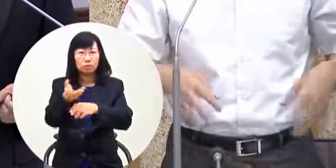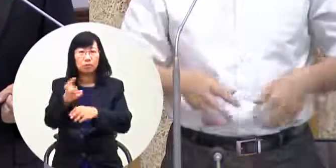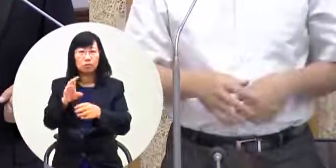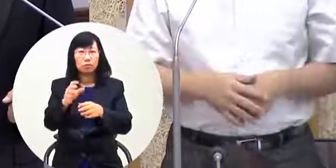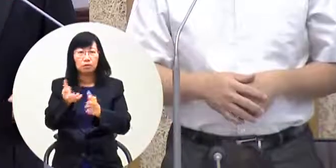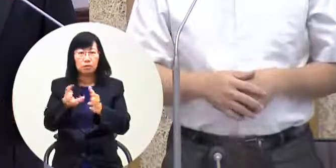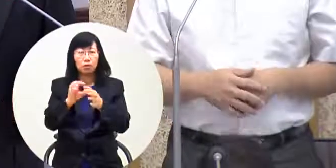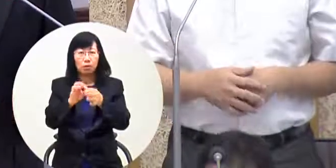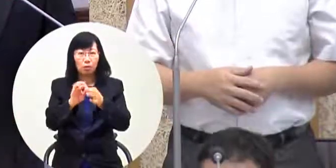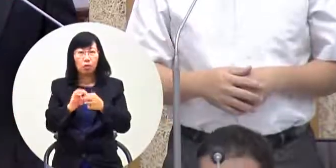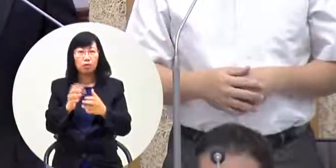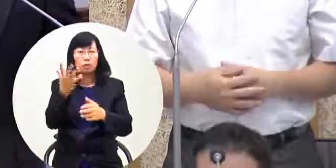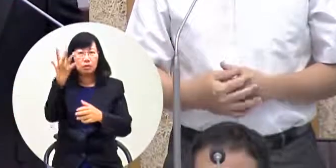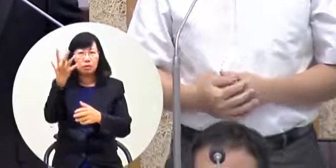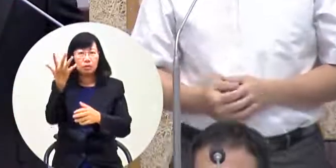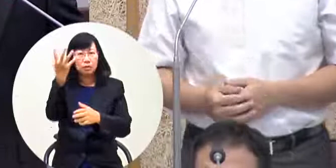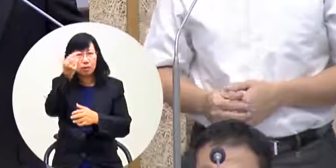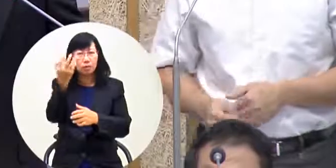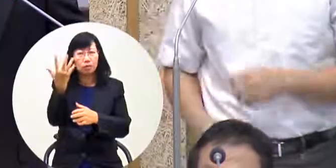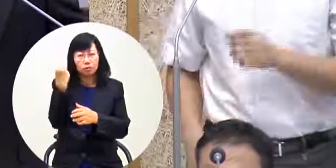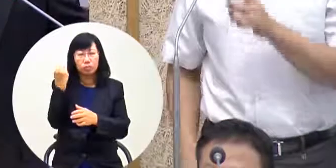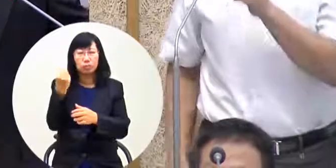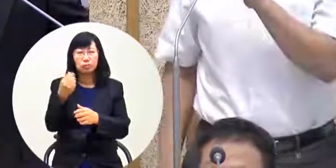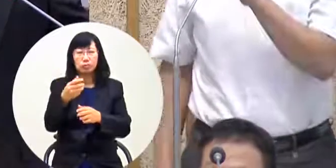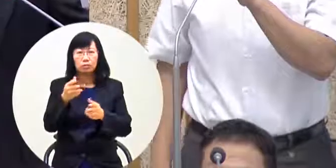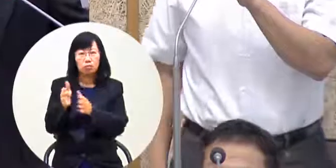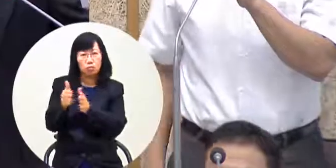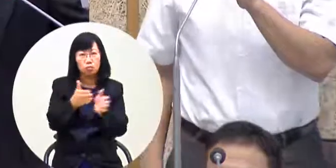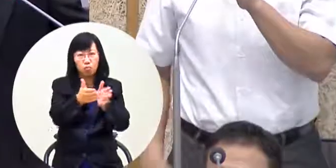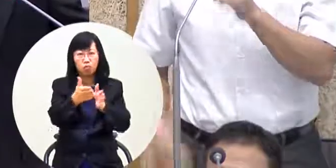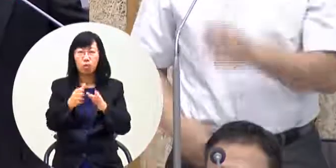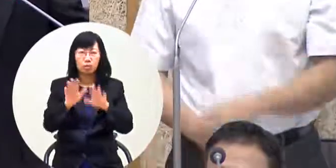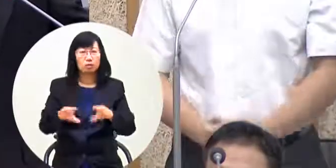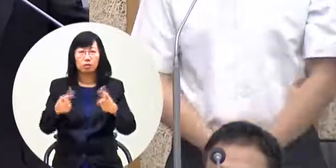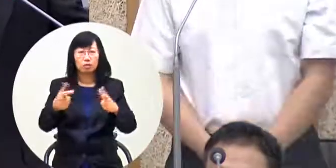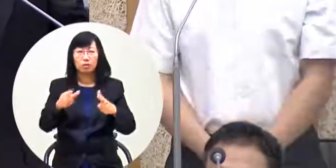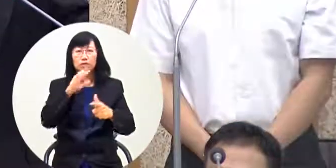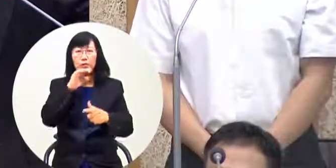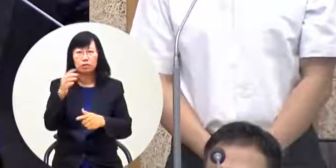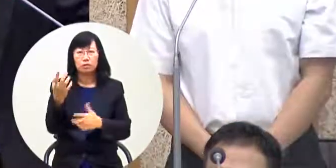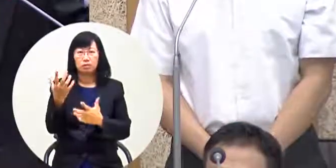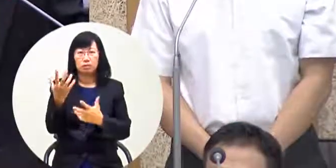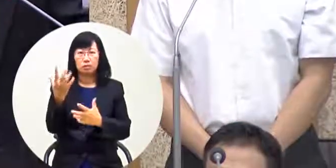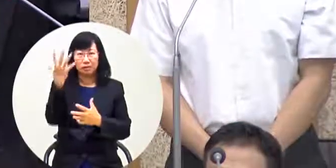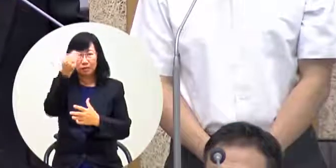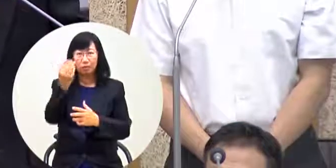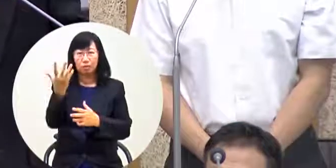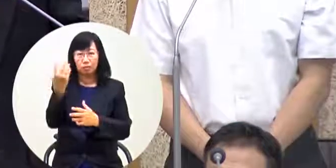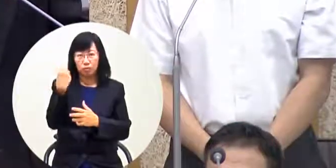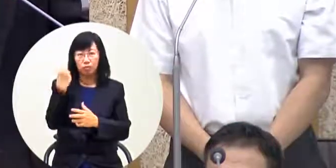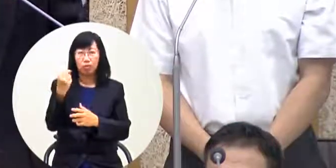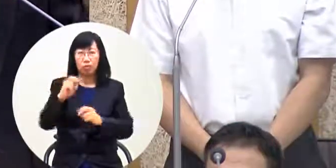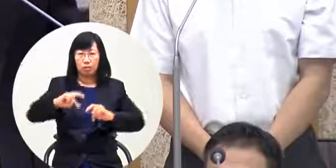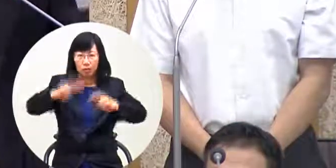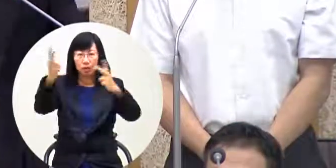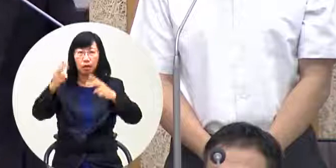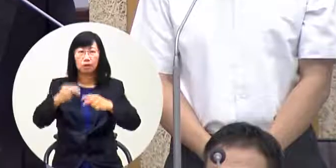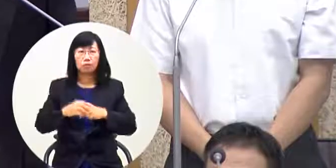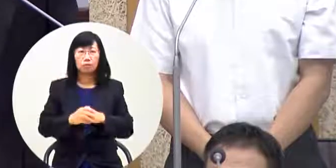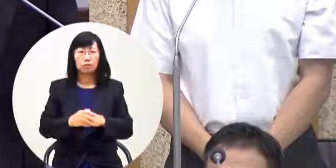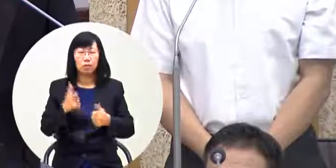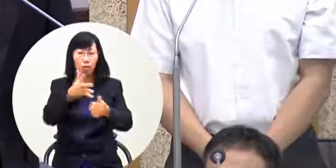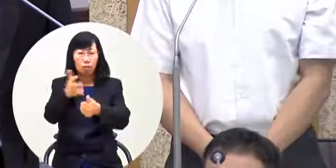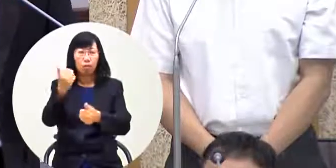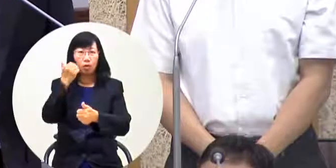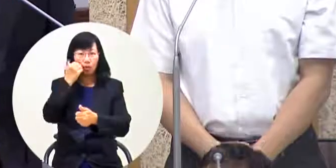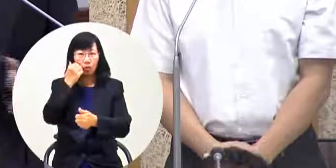个环境的改造。 对，我的意思说啊，洪灾你就知高雄市啊真歹命，洪灾拢扫来高雄较济啊，大概我来